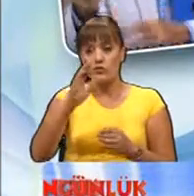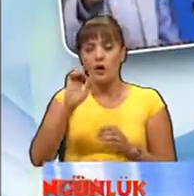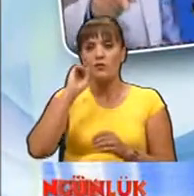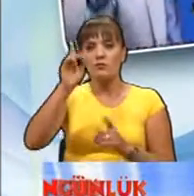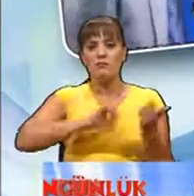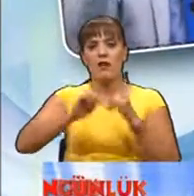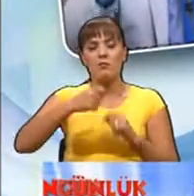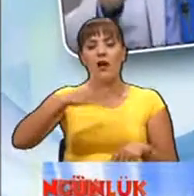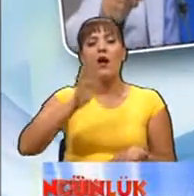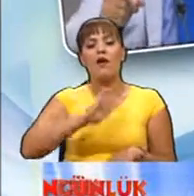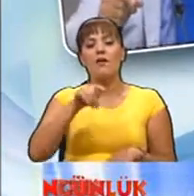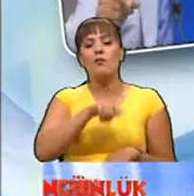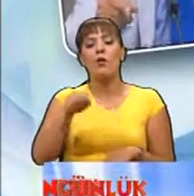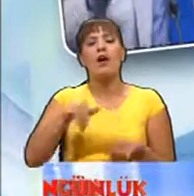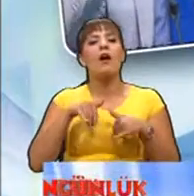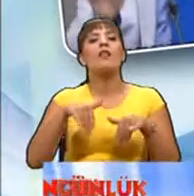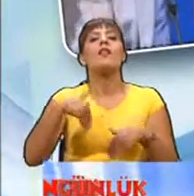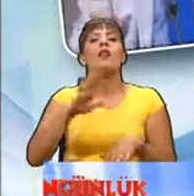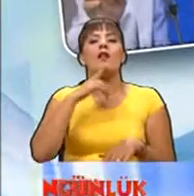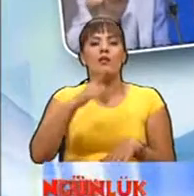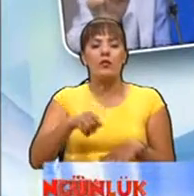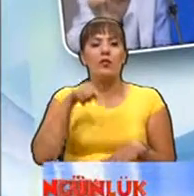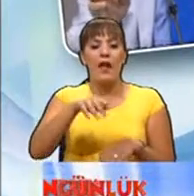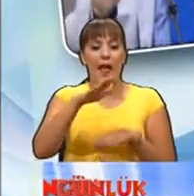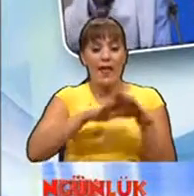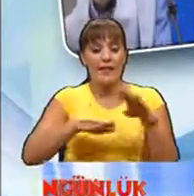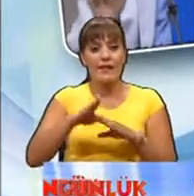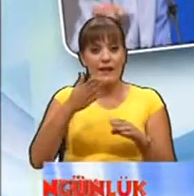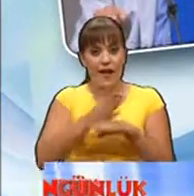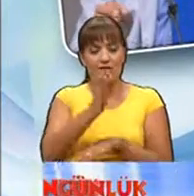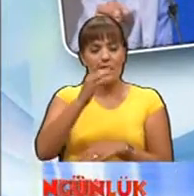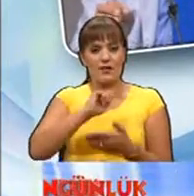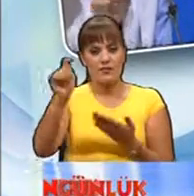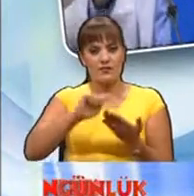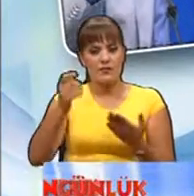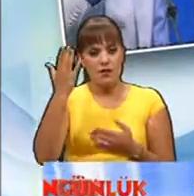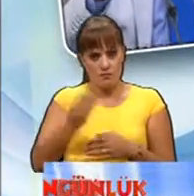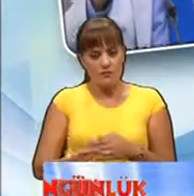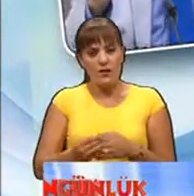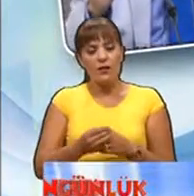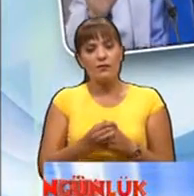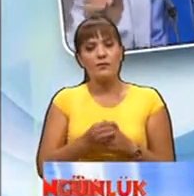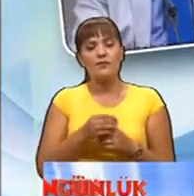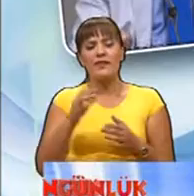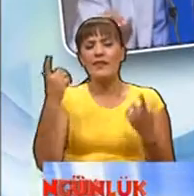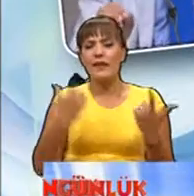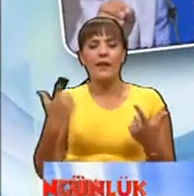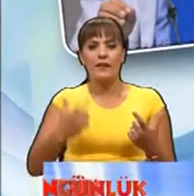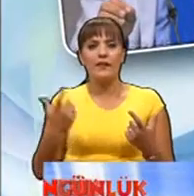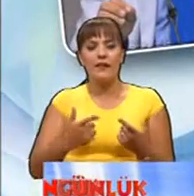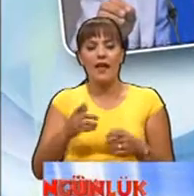kuruluşa gönderiyorsun. Anladım. Evet diyor, bu yazı onun böyle el yazısı. Böyle uzman kuruluş var. Eliyle tetkik olacak. Ediliyor. Evet, eliyle. Anladım. Olacak.